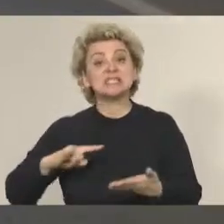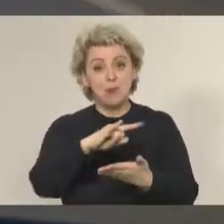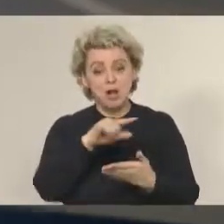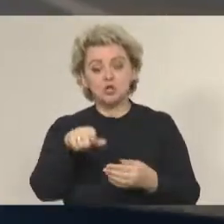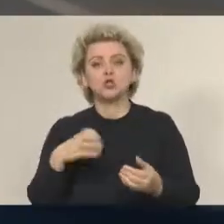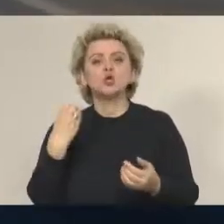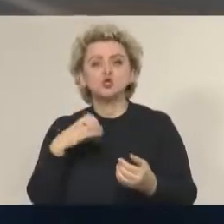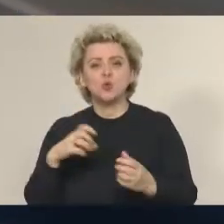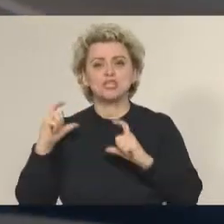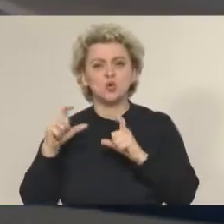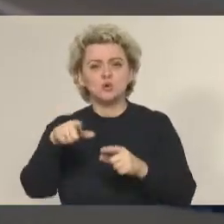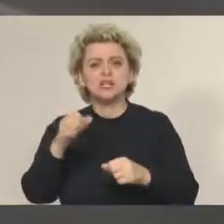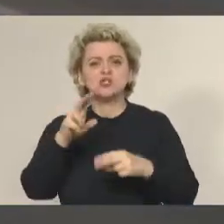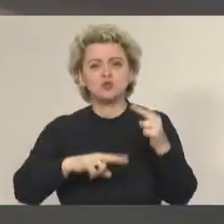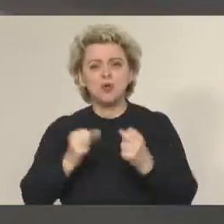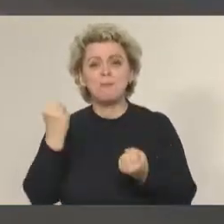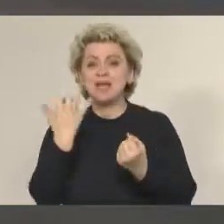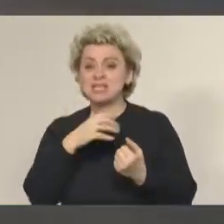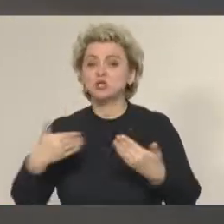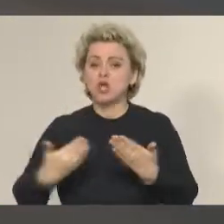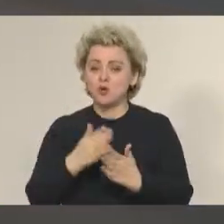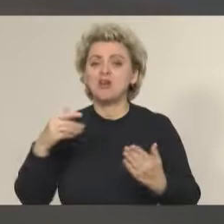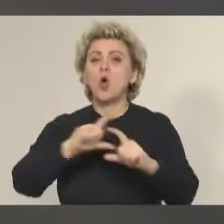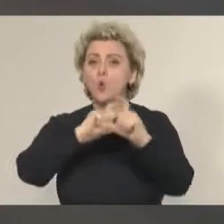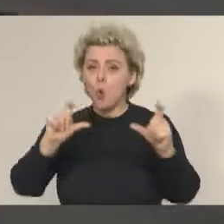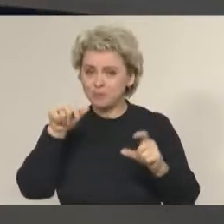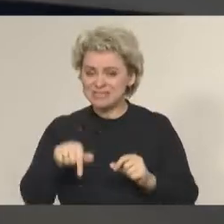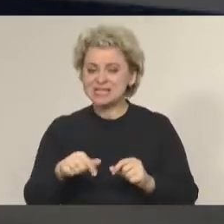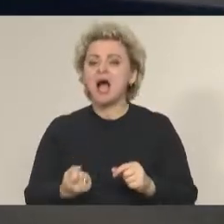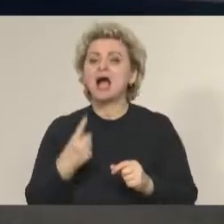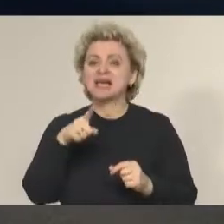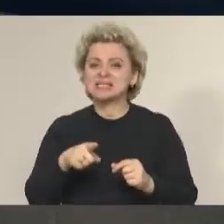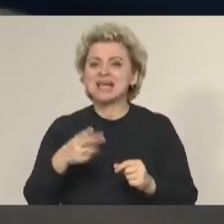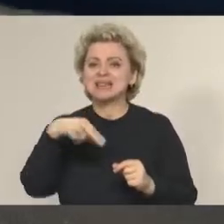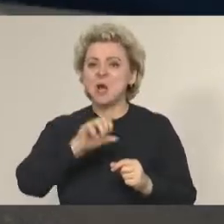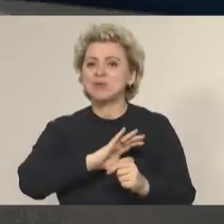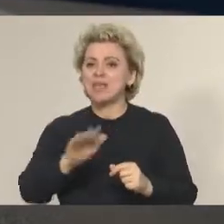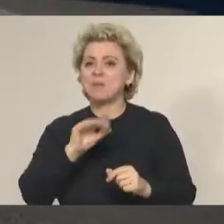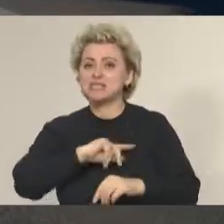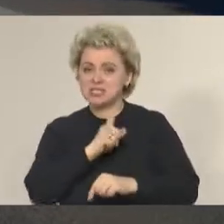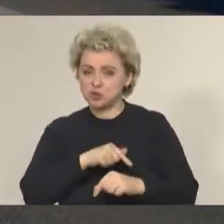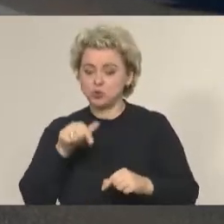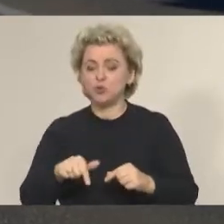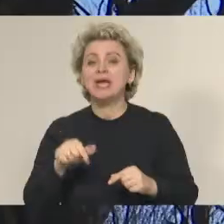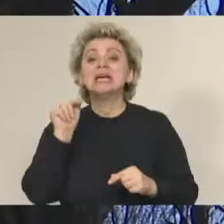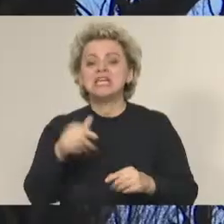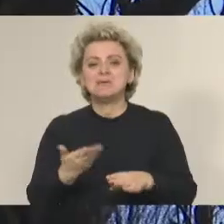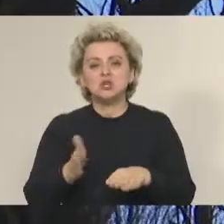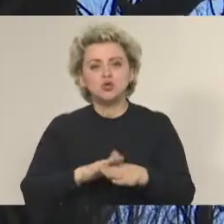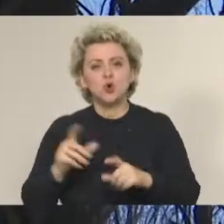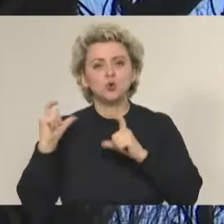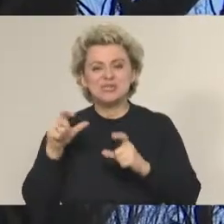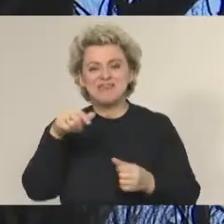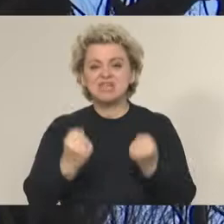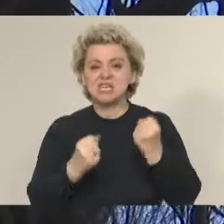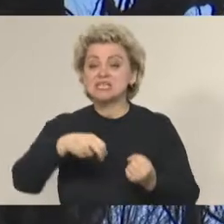Но сотни грузовиков со стройматериалами для нового жилого комплекса оказались дамбе не под силу. Именно тяжелые